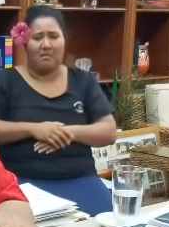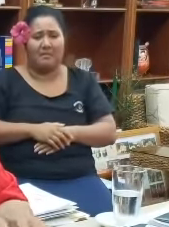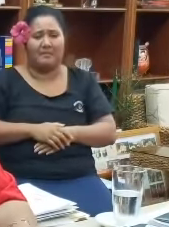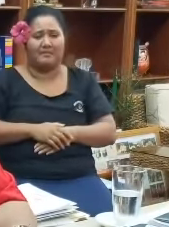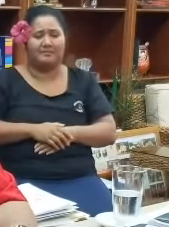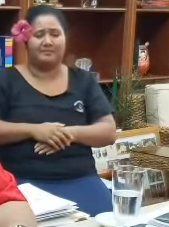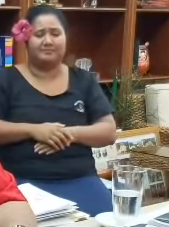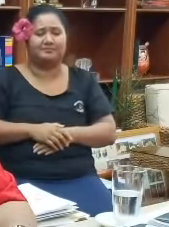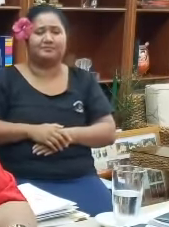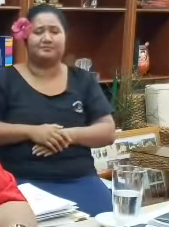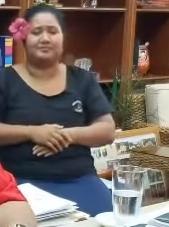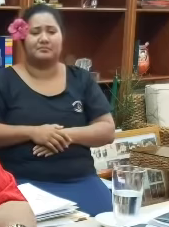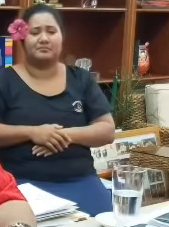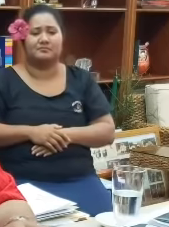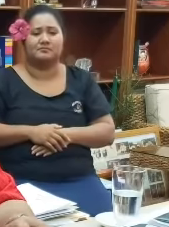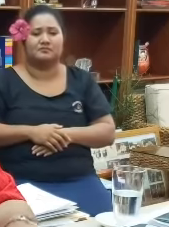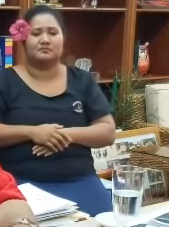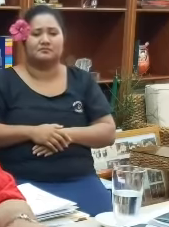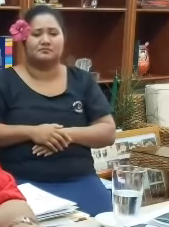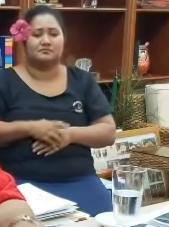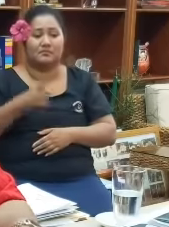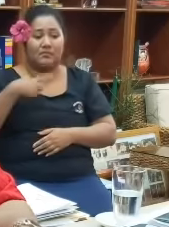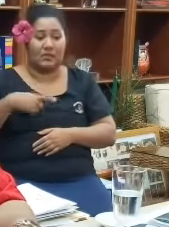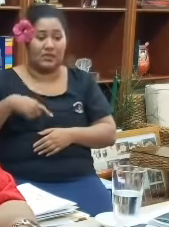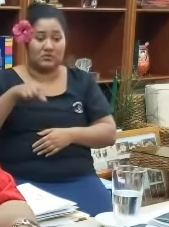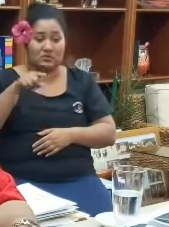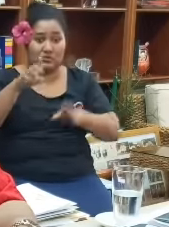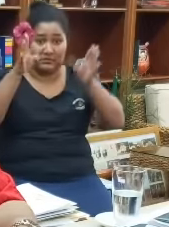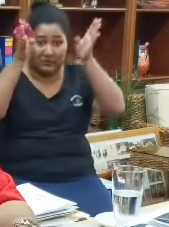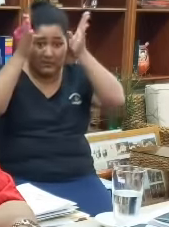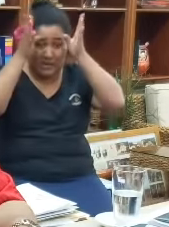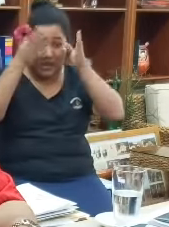Mais tu vois, on a le malo, les aînés.